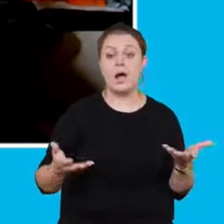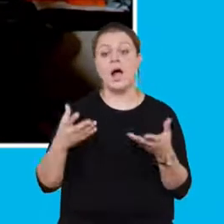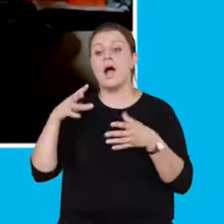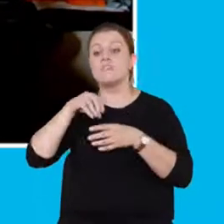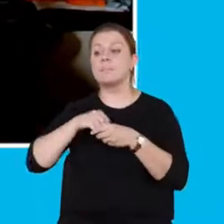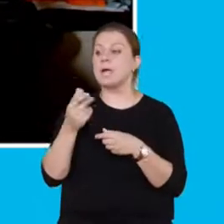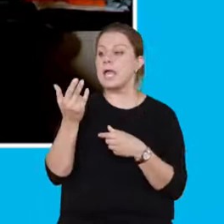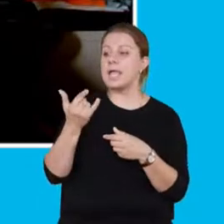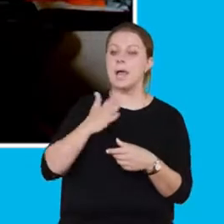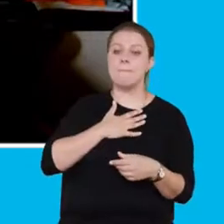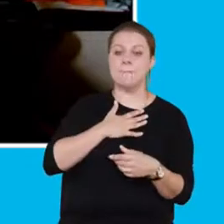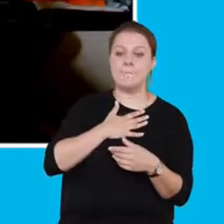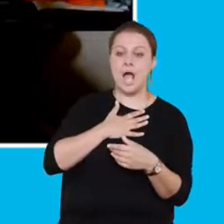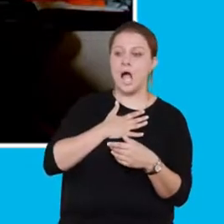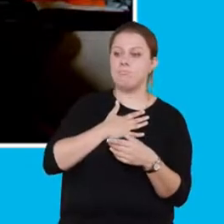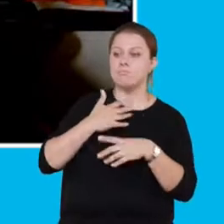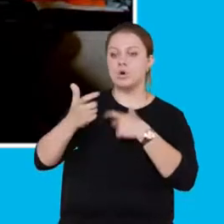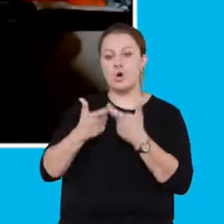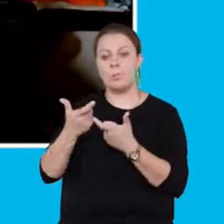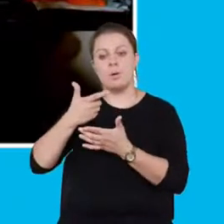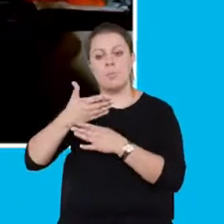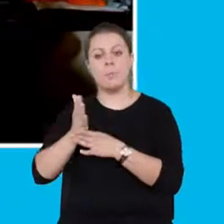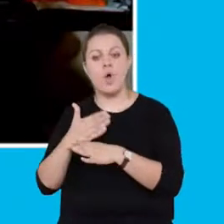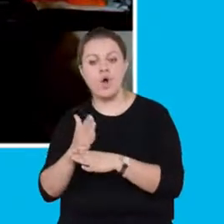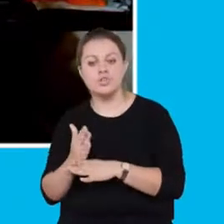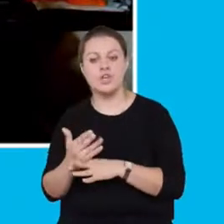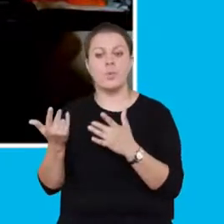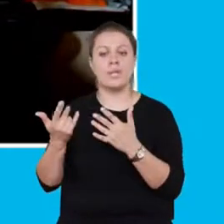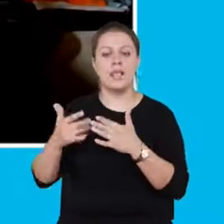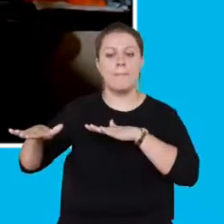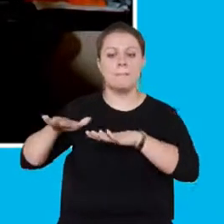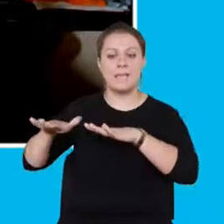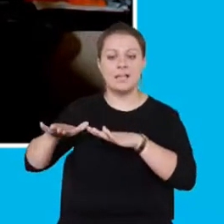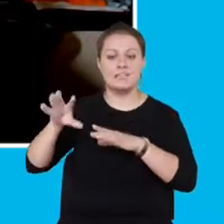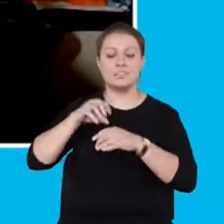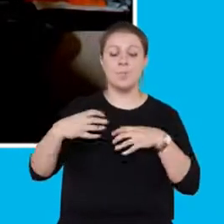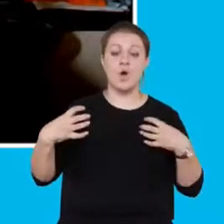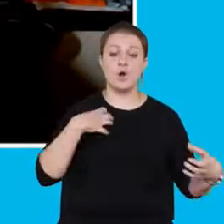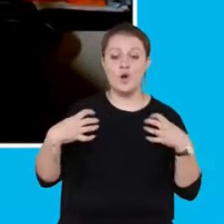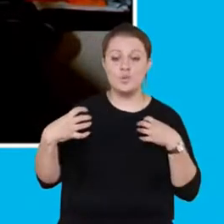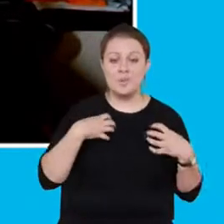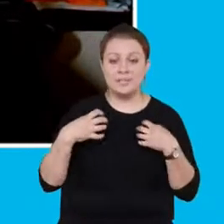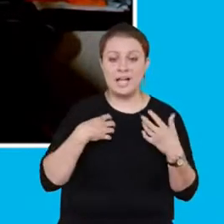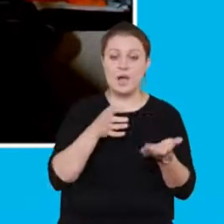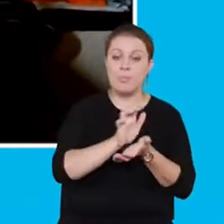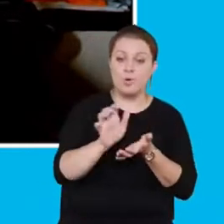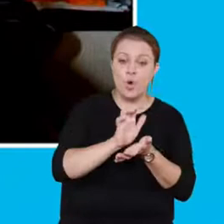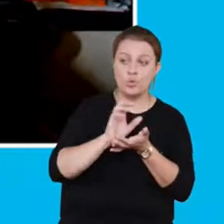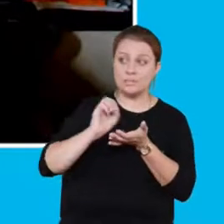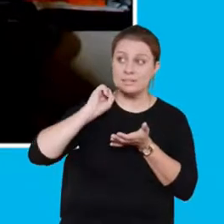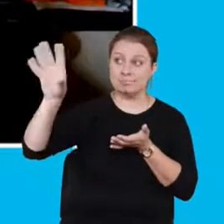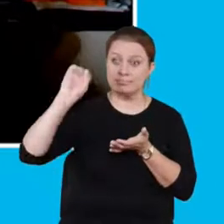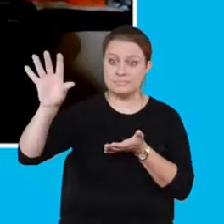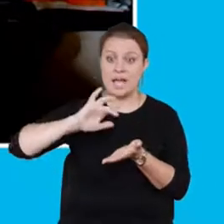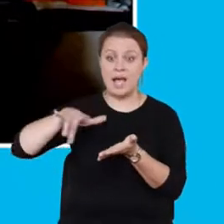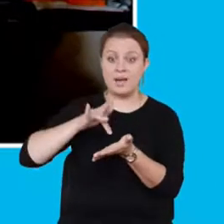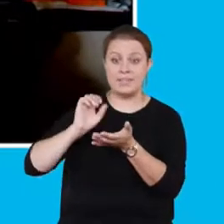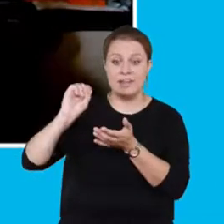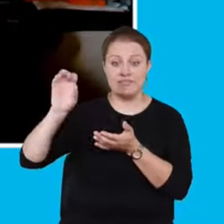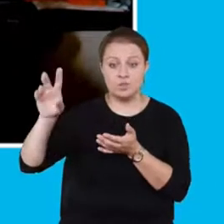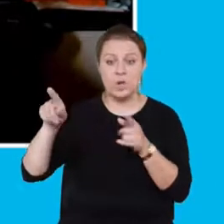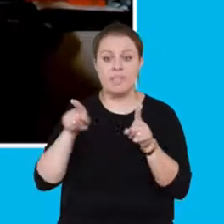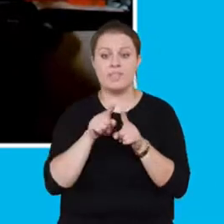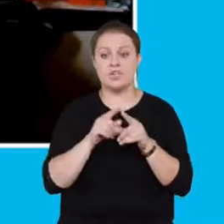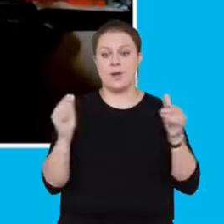ilością ziemi do ewentualnego podziału pomiędzy gospodarstwami, które produkują na rynek i tymi, które małe by